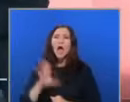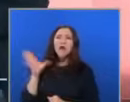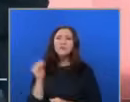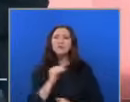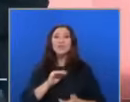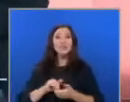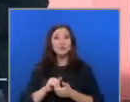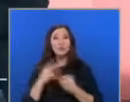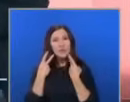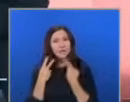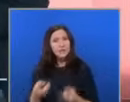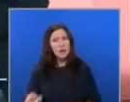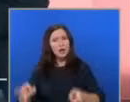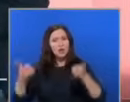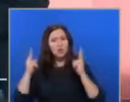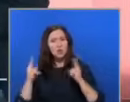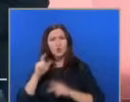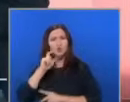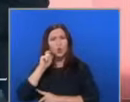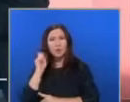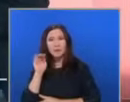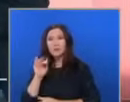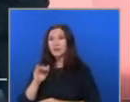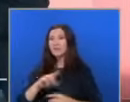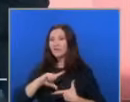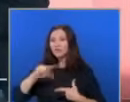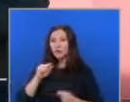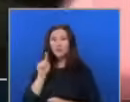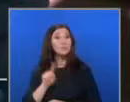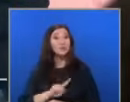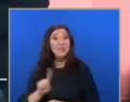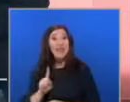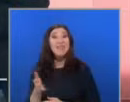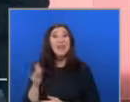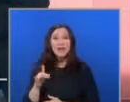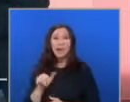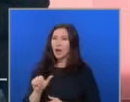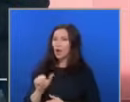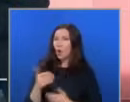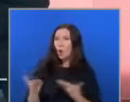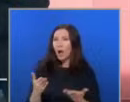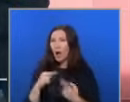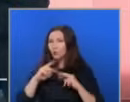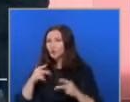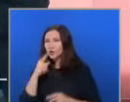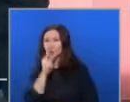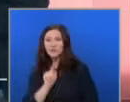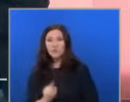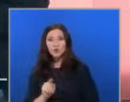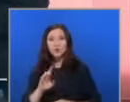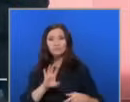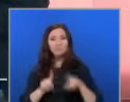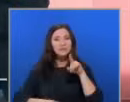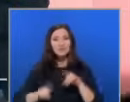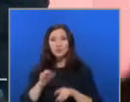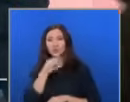Всички съюзници са изразили решителност Украйна да бъде в НАТО. Въпросът не е дали, а кога. Отговорът на този въпрос ще зависи